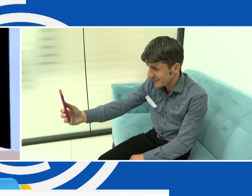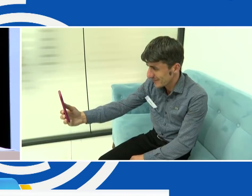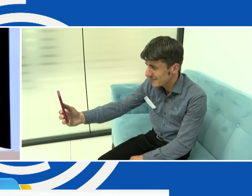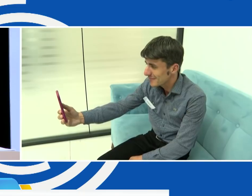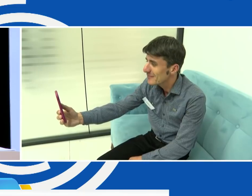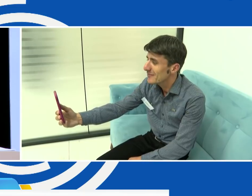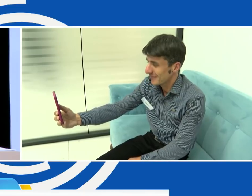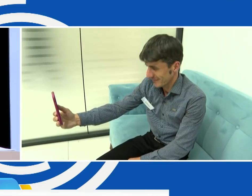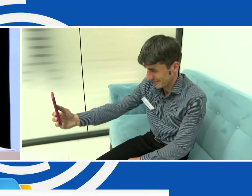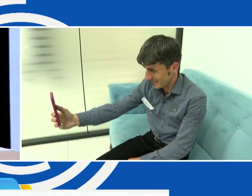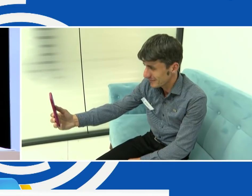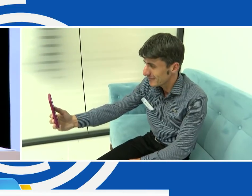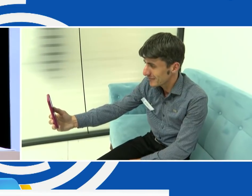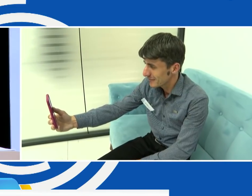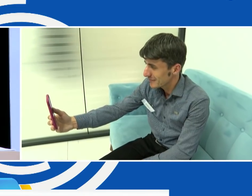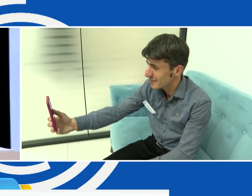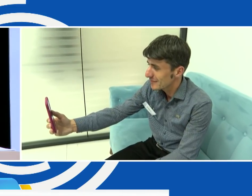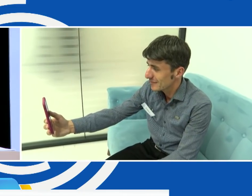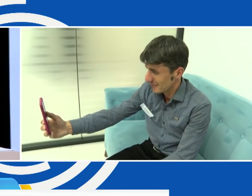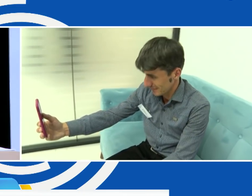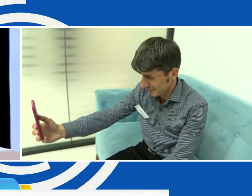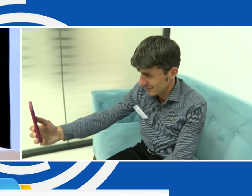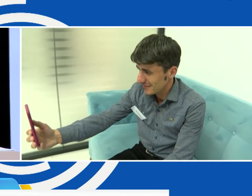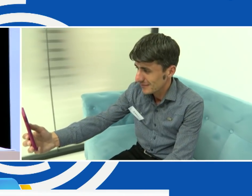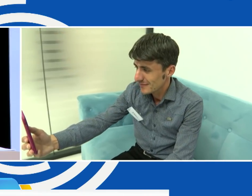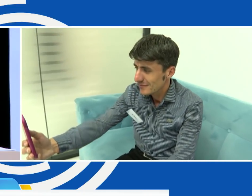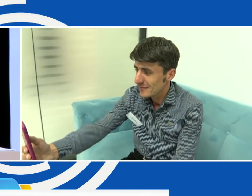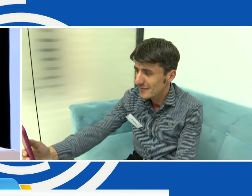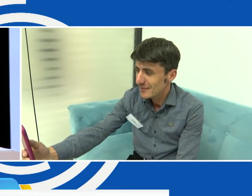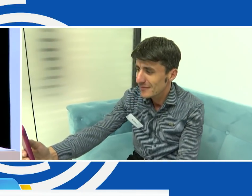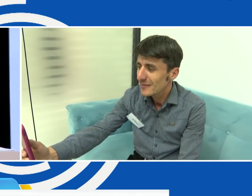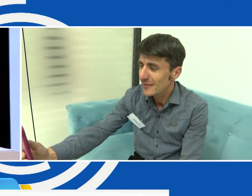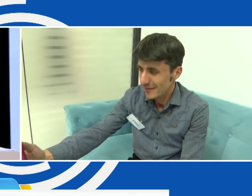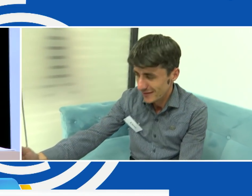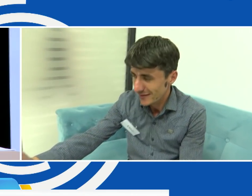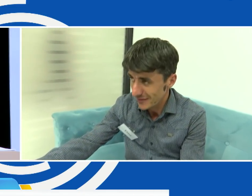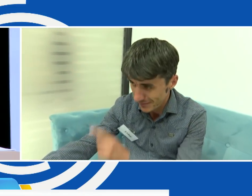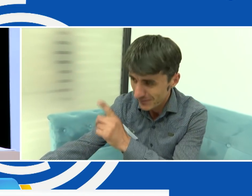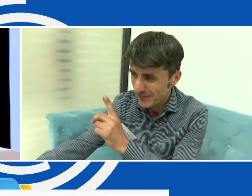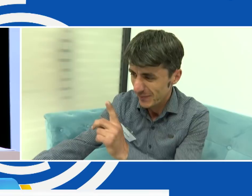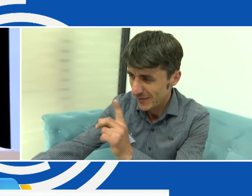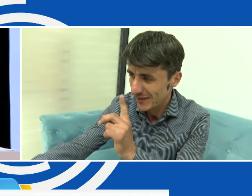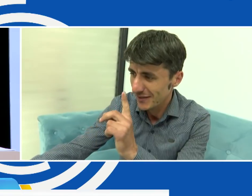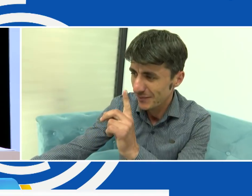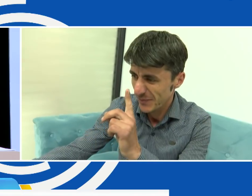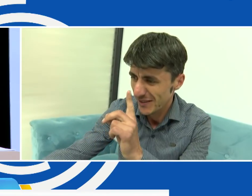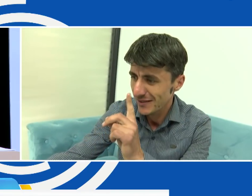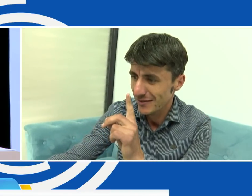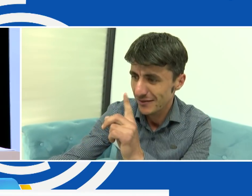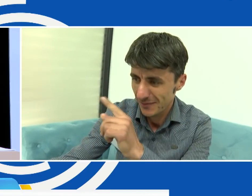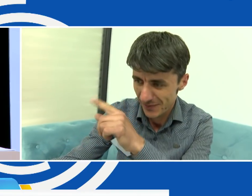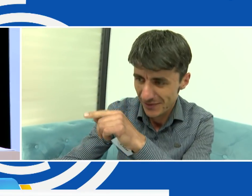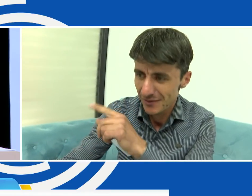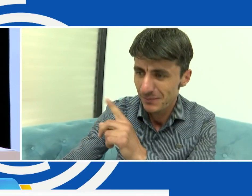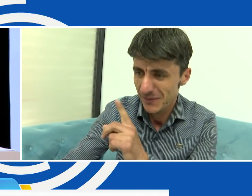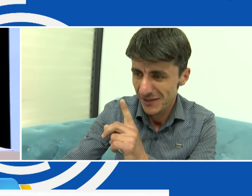dedilər ki, biz gedək bir qazaxa da ev eşiyi baxaq, qərar verək. Amma biz dünən hazırlaşanda efirə zəng elədilər və